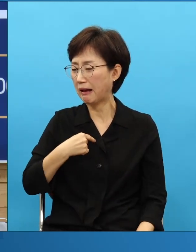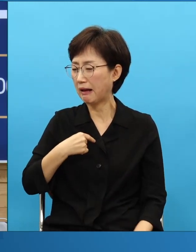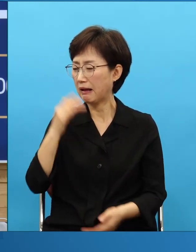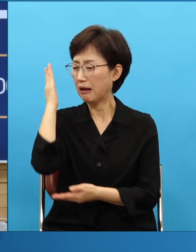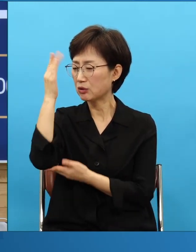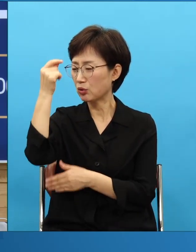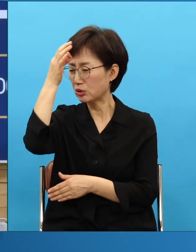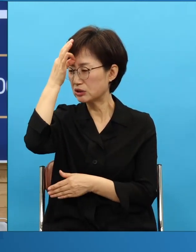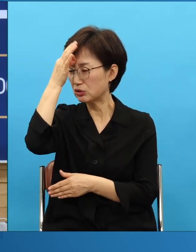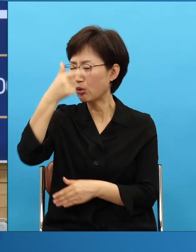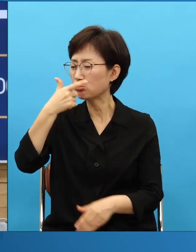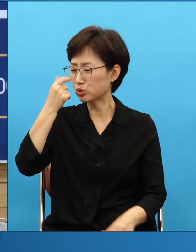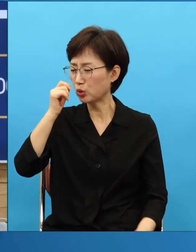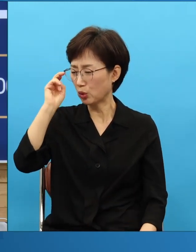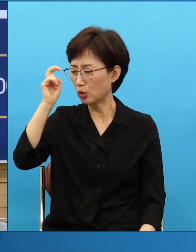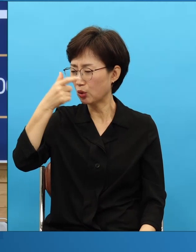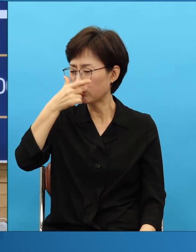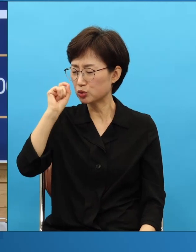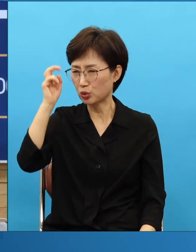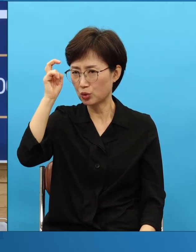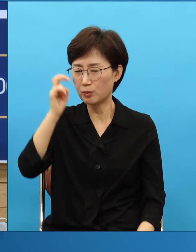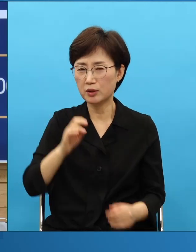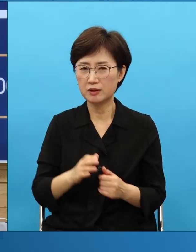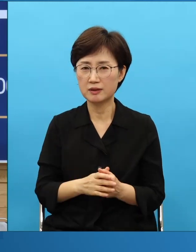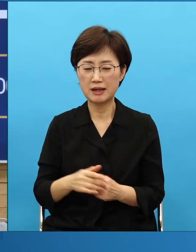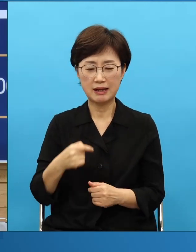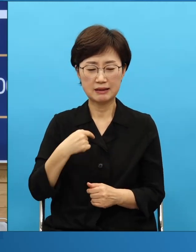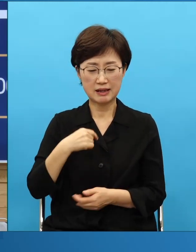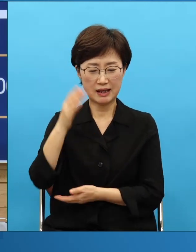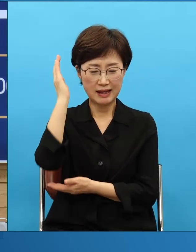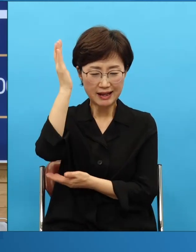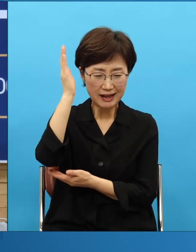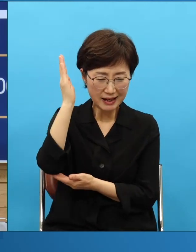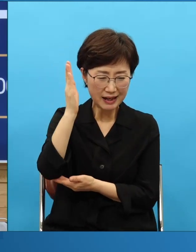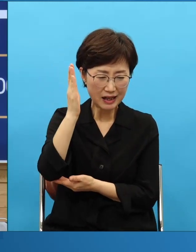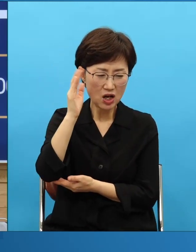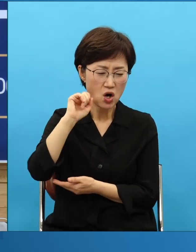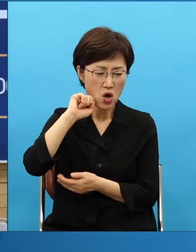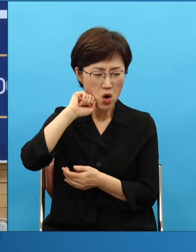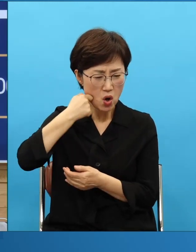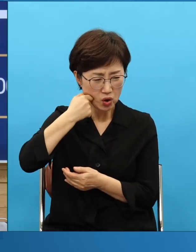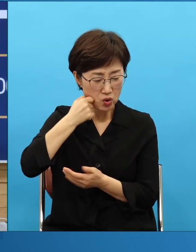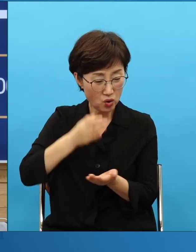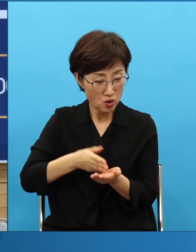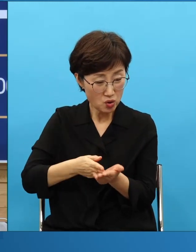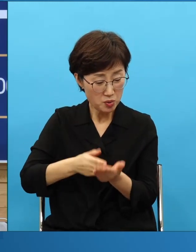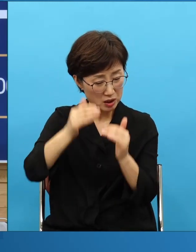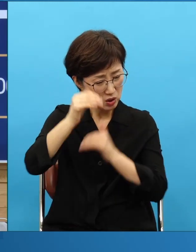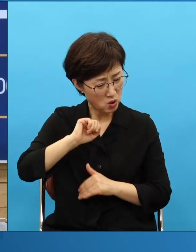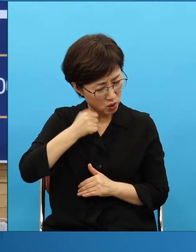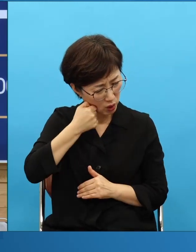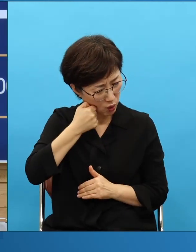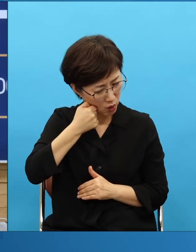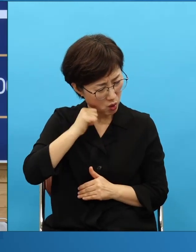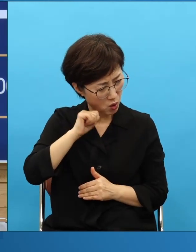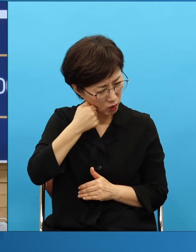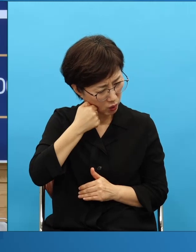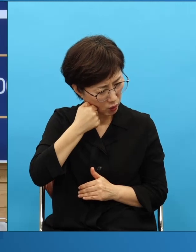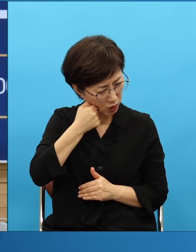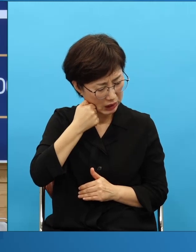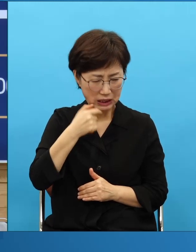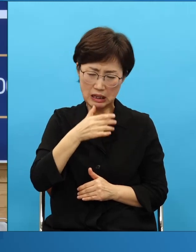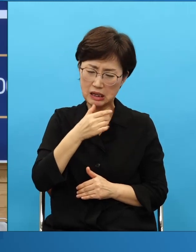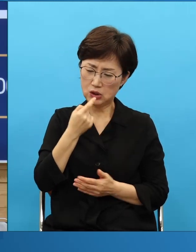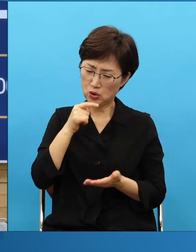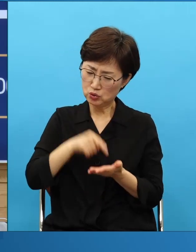think to myself, maybe I'm not really good at giving sermons. 아, 내가 못 알아듣게 설교를 했구나. Or maybe I make my sermons very difficult so they don't 내 understand. 잘못이죠.